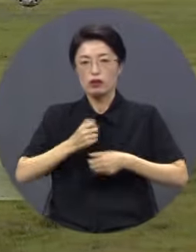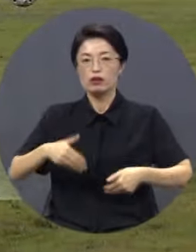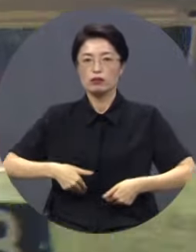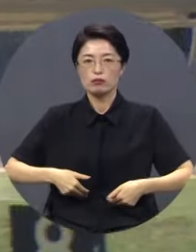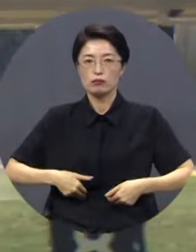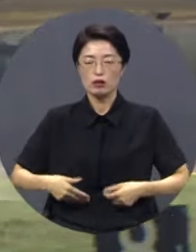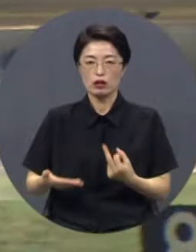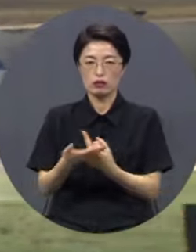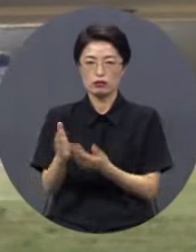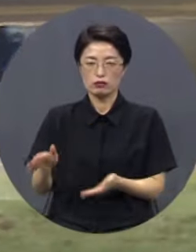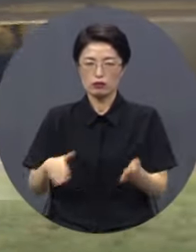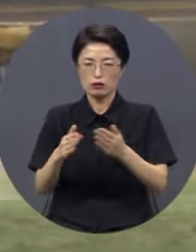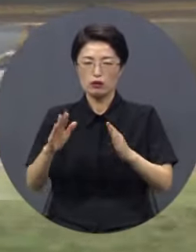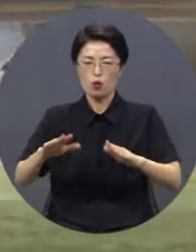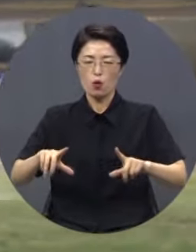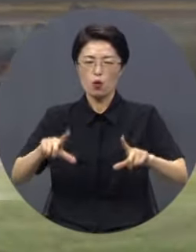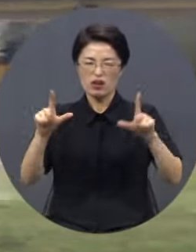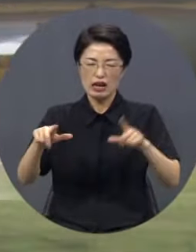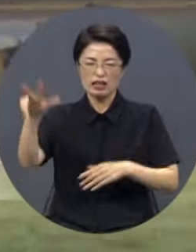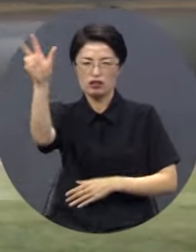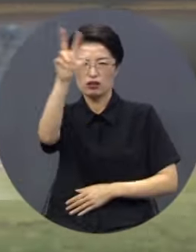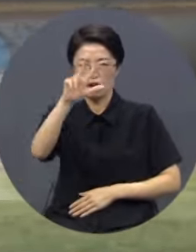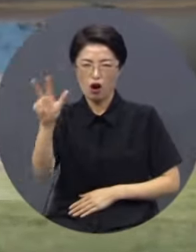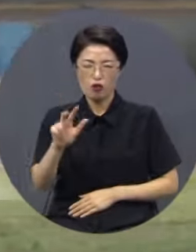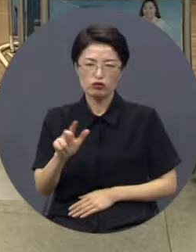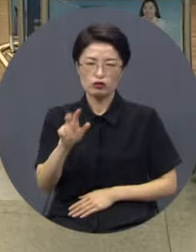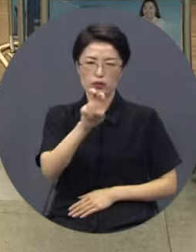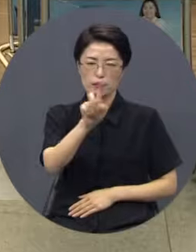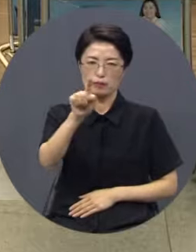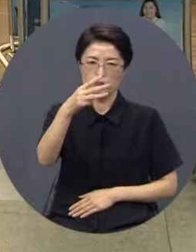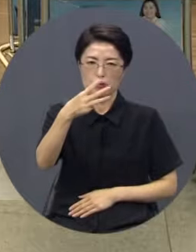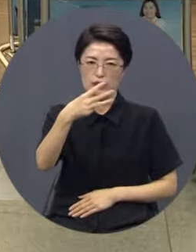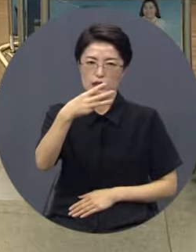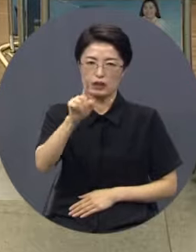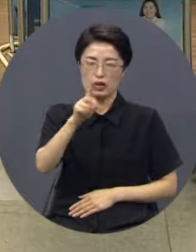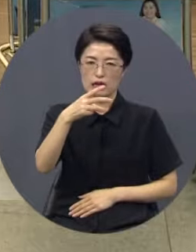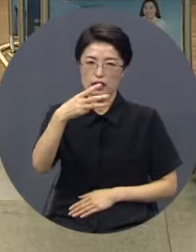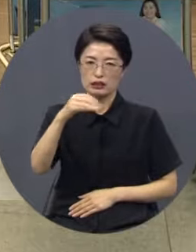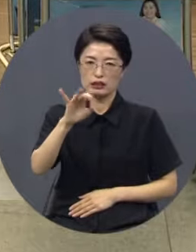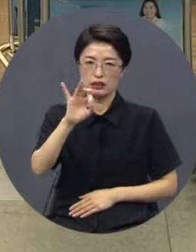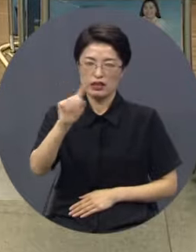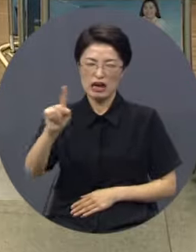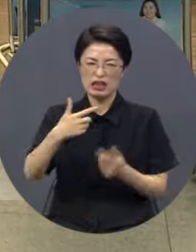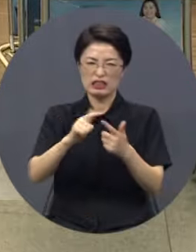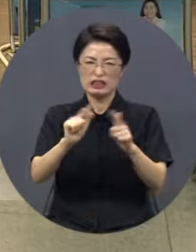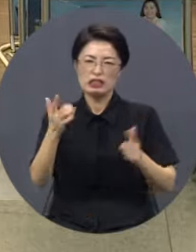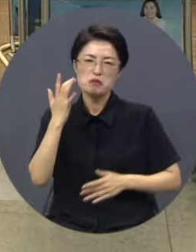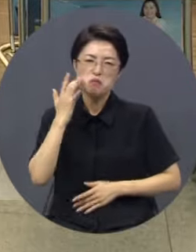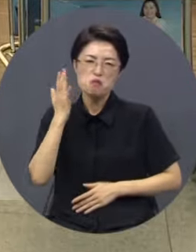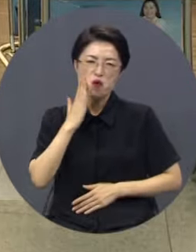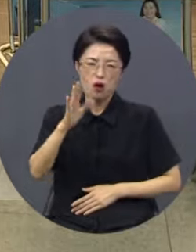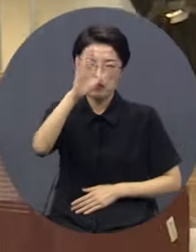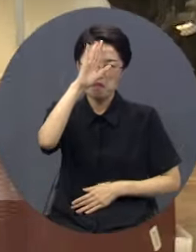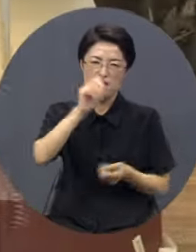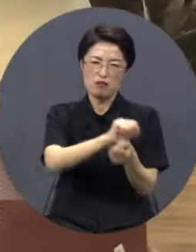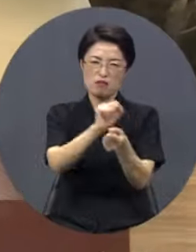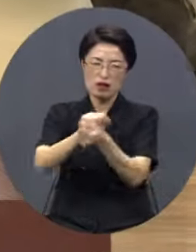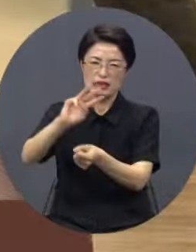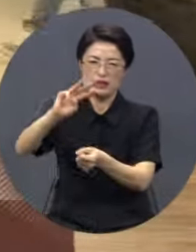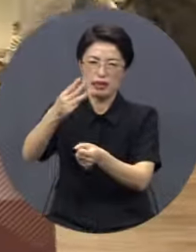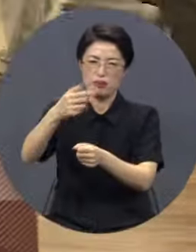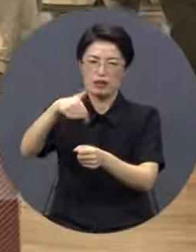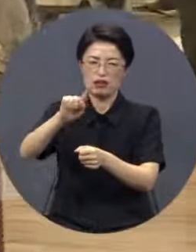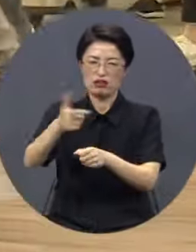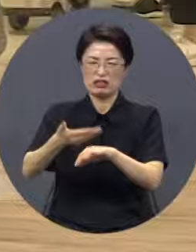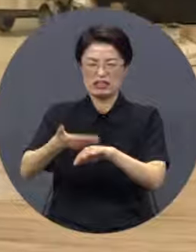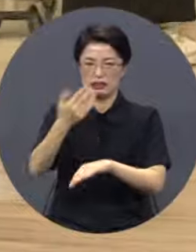제주도는 올해 전국적으로 말라리아와 댕기열 등 모기 매개 감염 사례가 300건 넘게 확인됐다